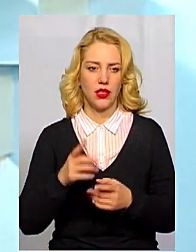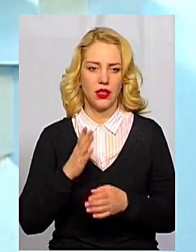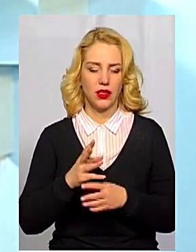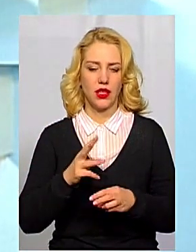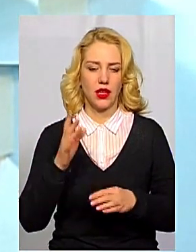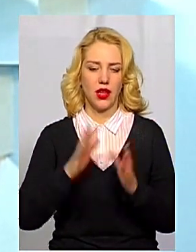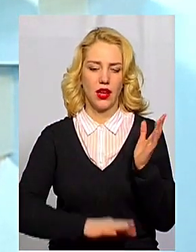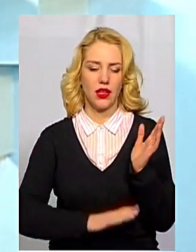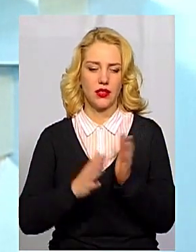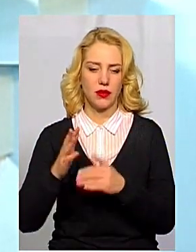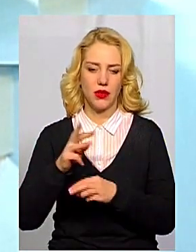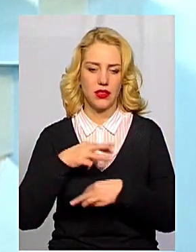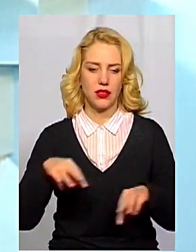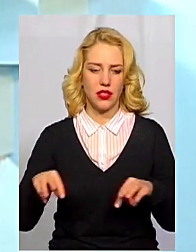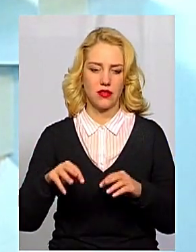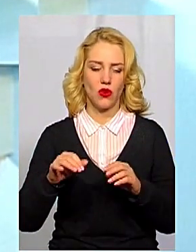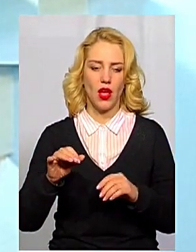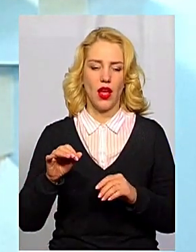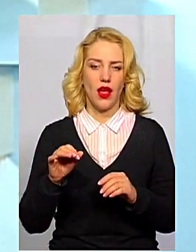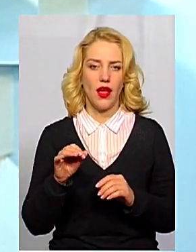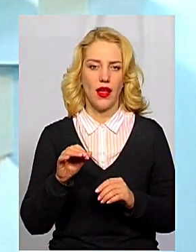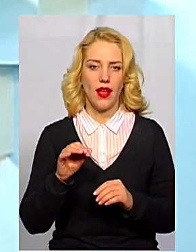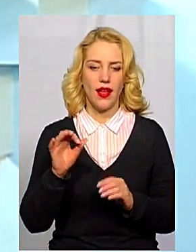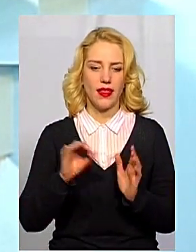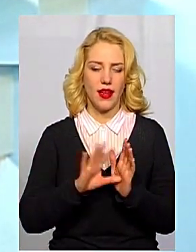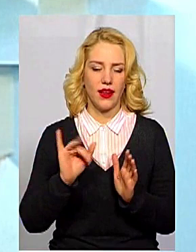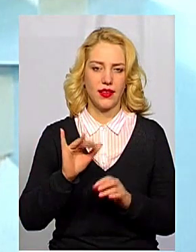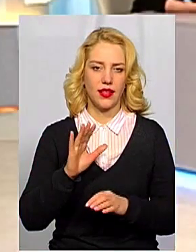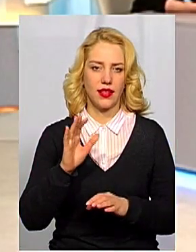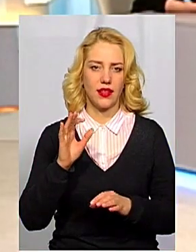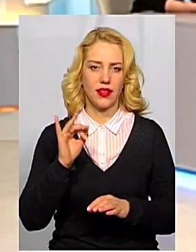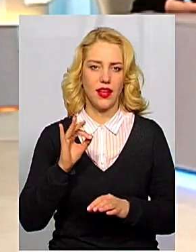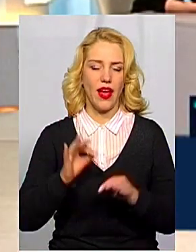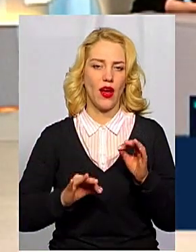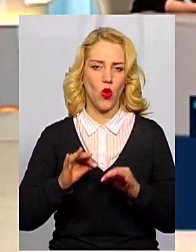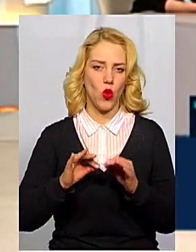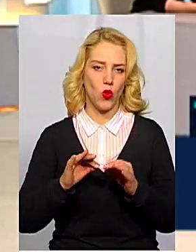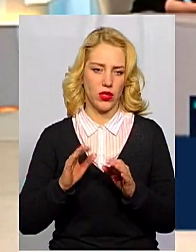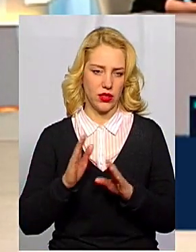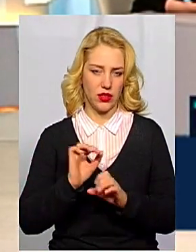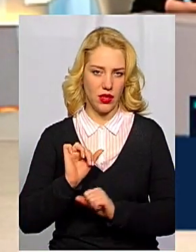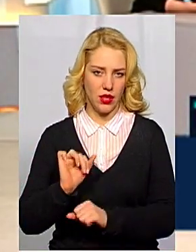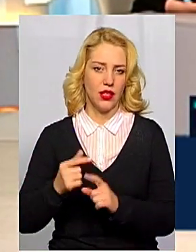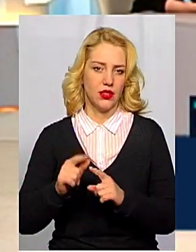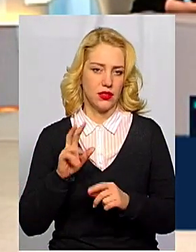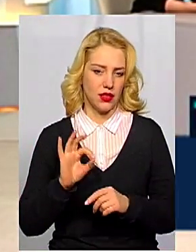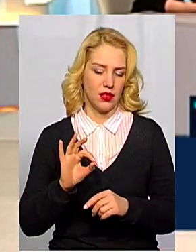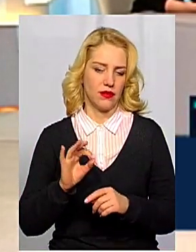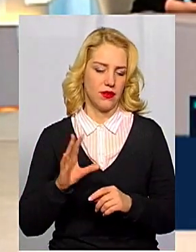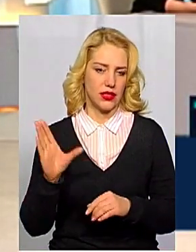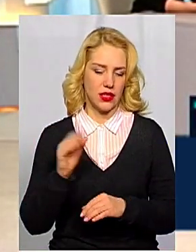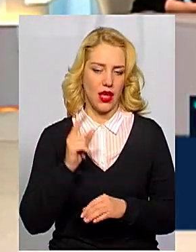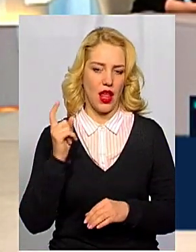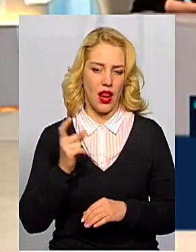Міністерства екології та енергетики, Національний природний парк Подільський Товт, тобто широкий спектр лісокористувачів, всі вони ведуть